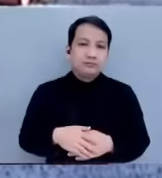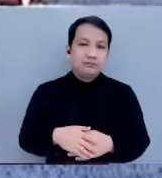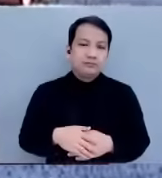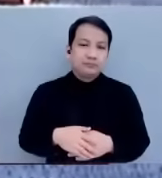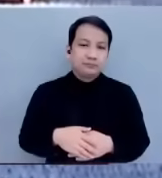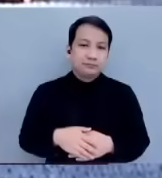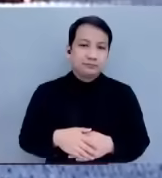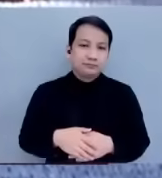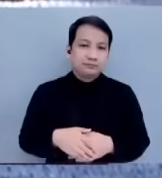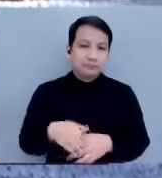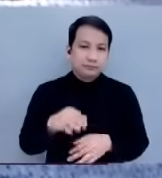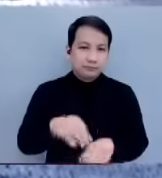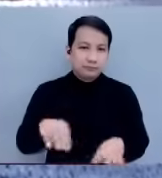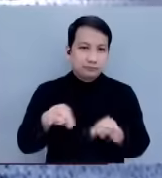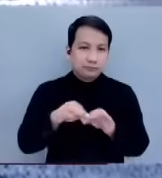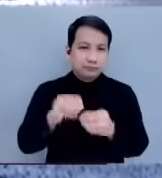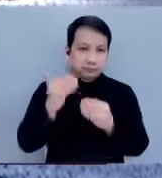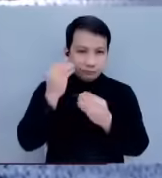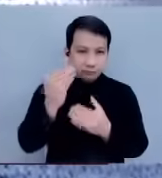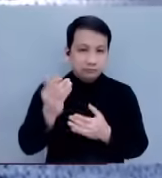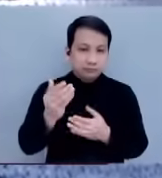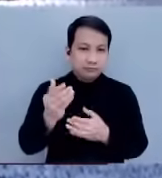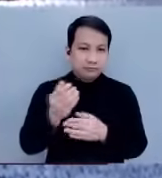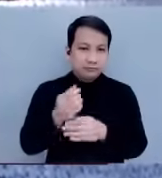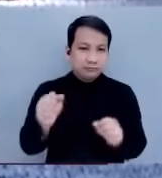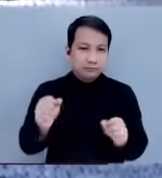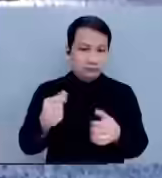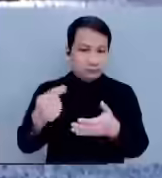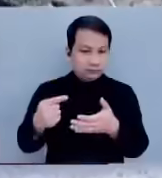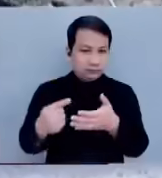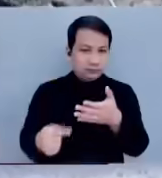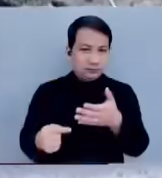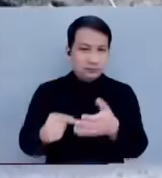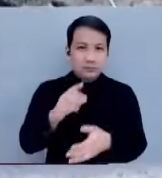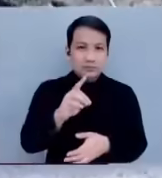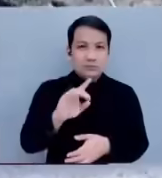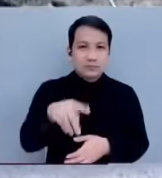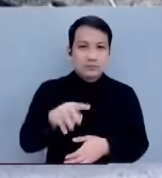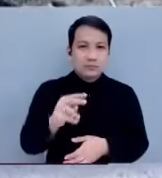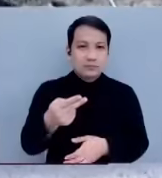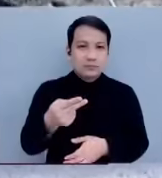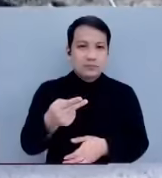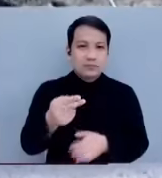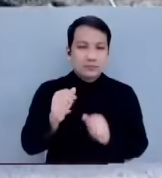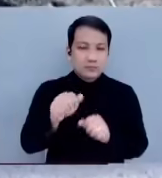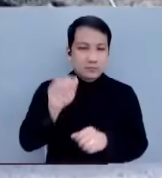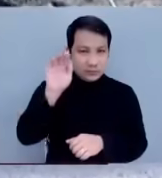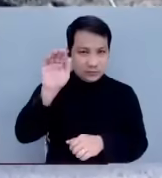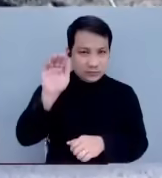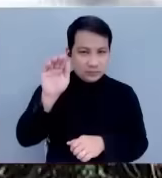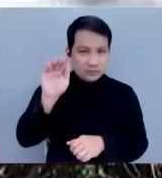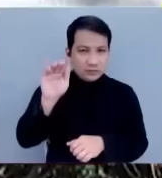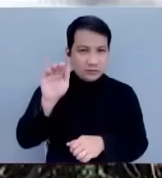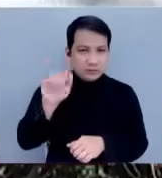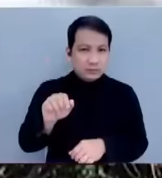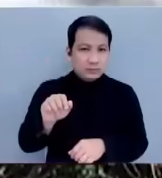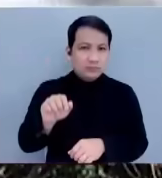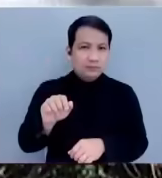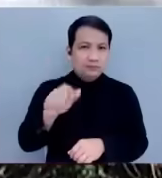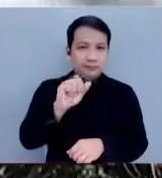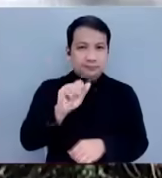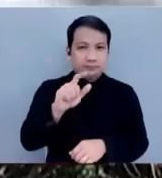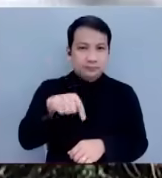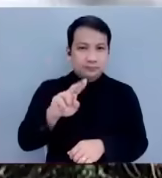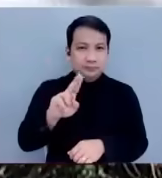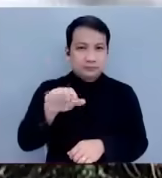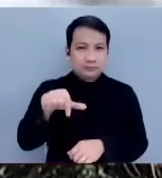Gayunpaman, magsasagawa rin daw ng safety audit ang DPWH sa lugar kasunod ng panawagan ng Antique Provincial Government. Inaalam na rin